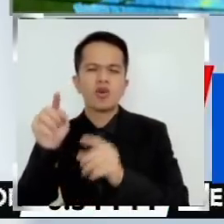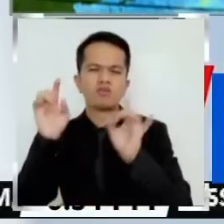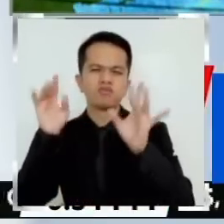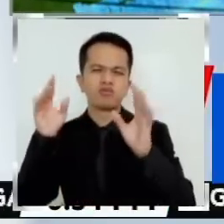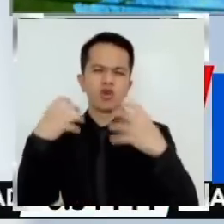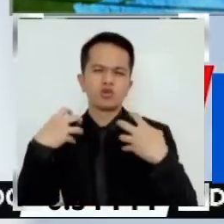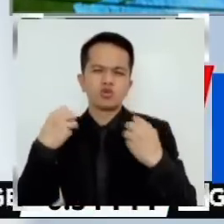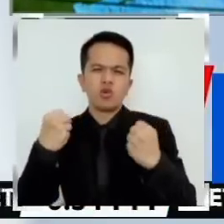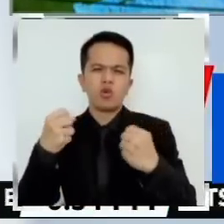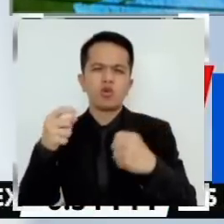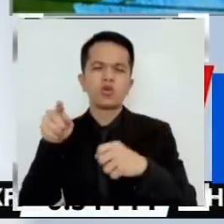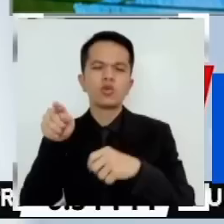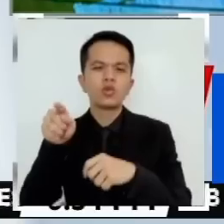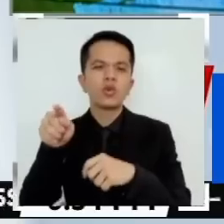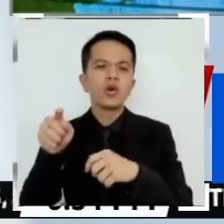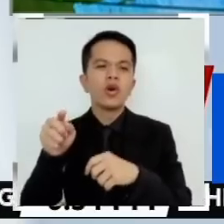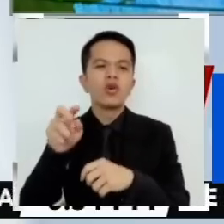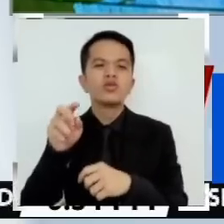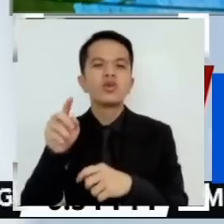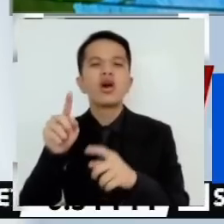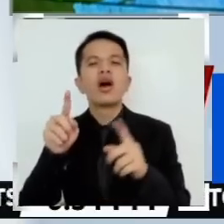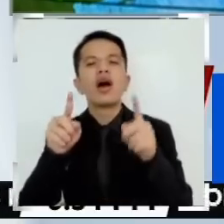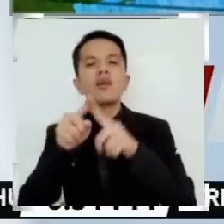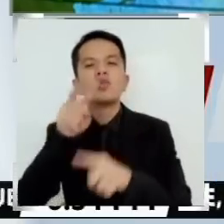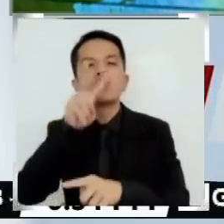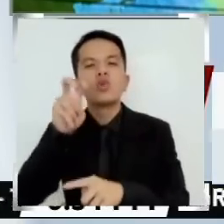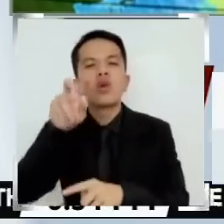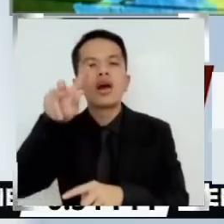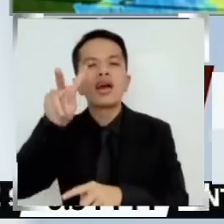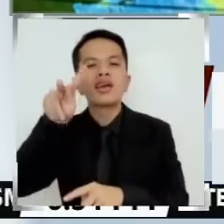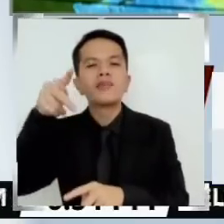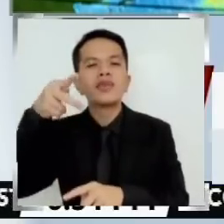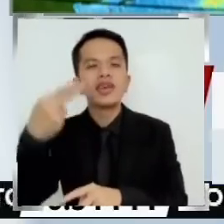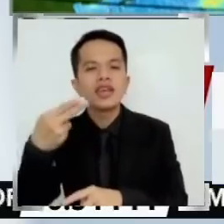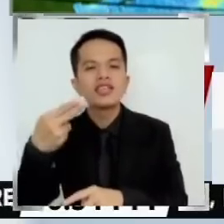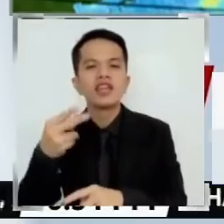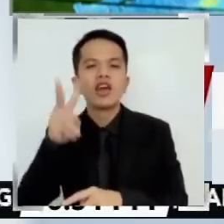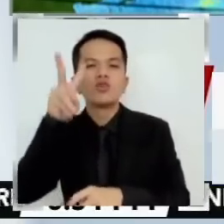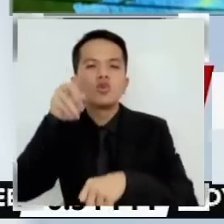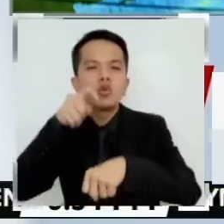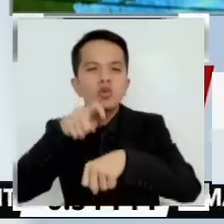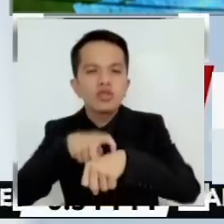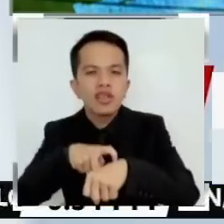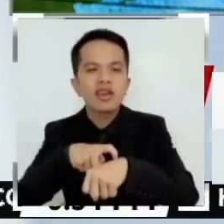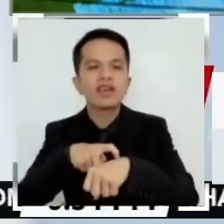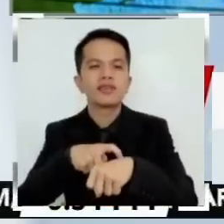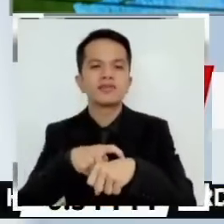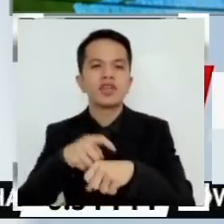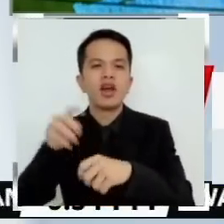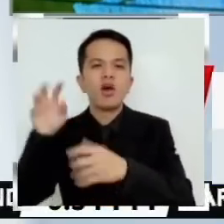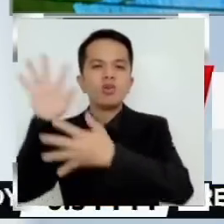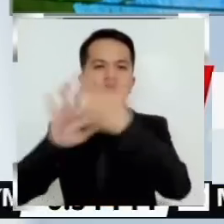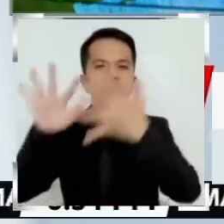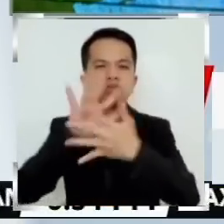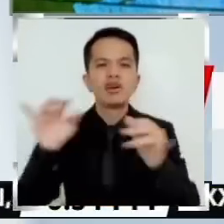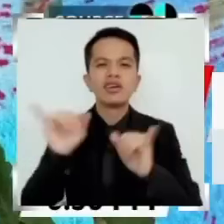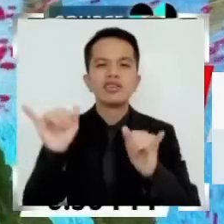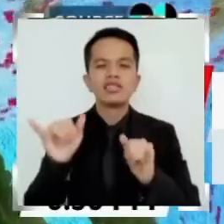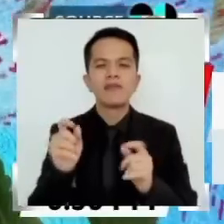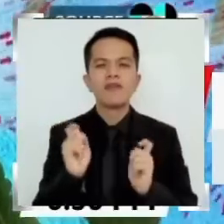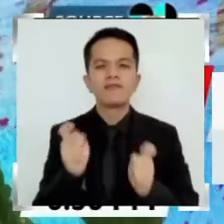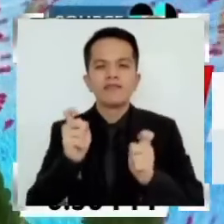ito sa 200 kilometers per hour po. No? So kung iisipin natin, parang doble ng lakas or bilis po ng isang tumatakbong mabilis na